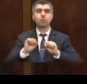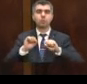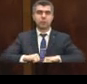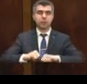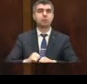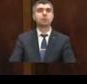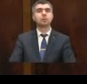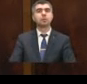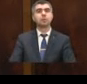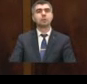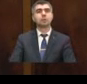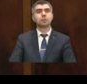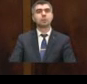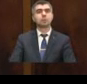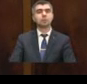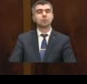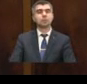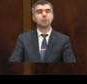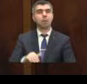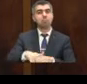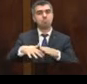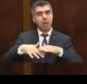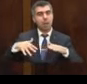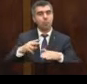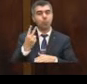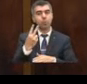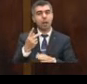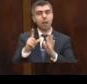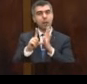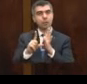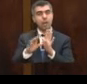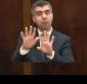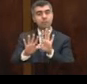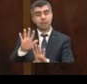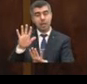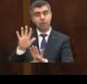يعني عرض على البرلمان قانونين 1598